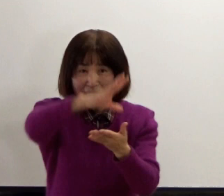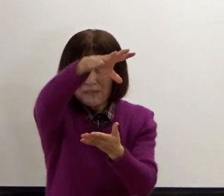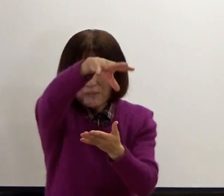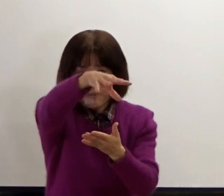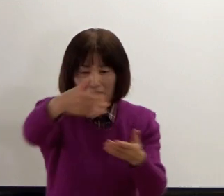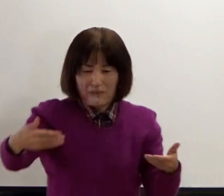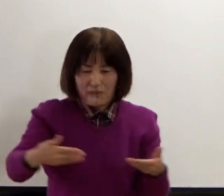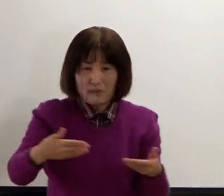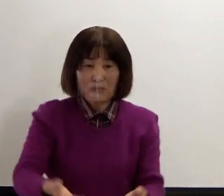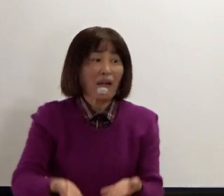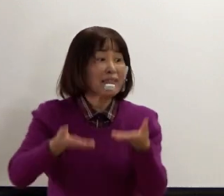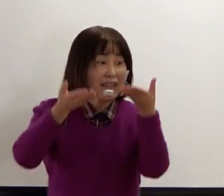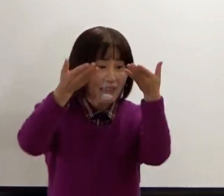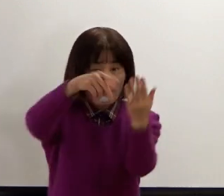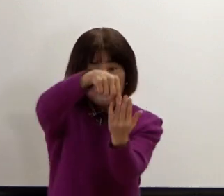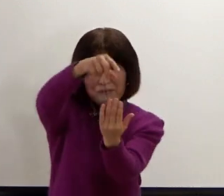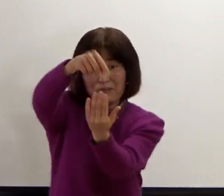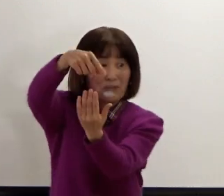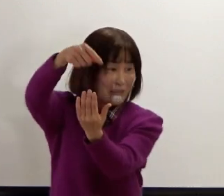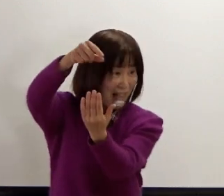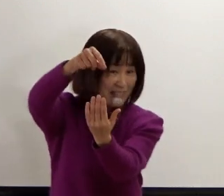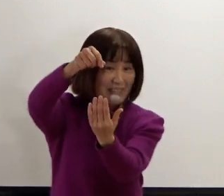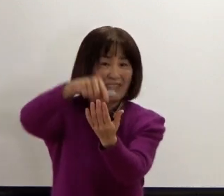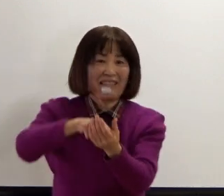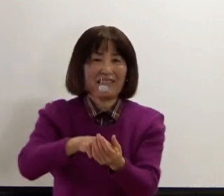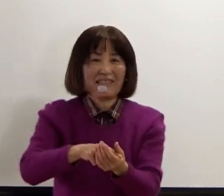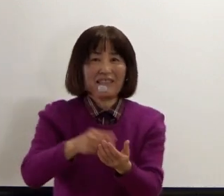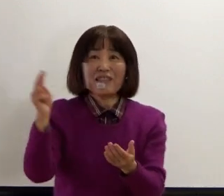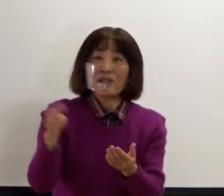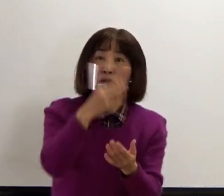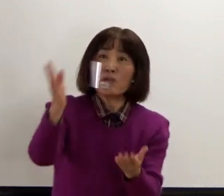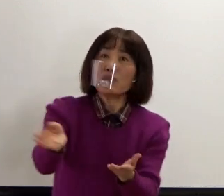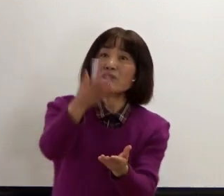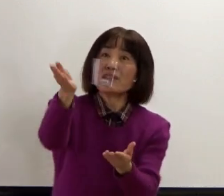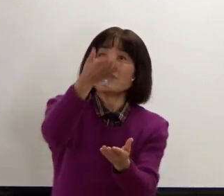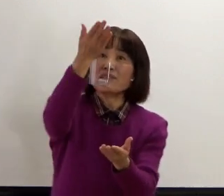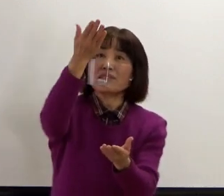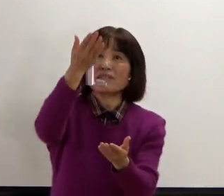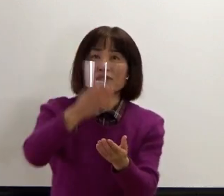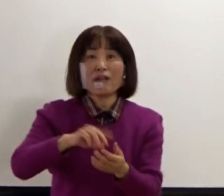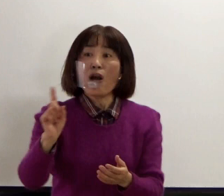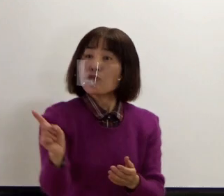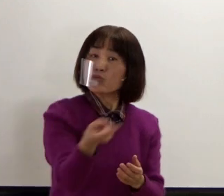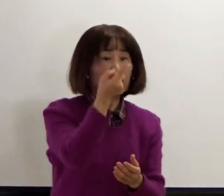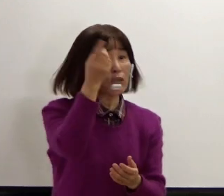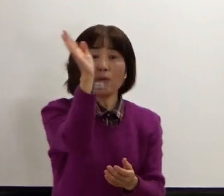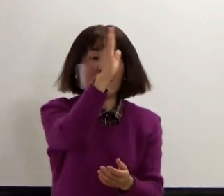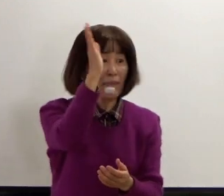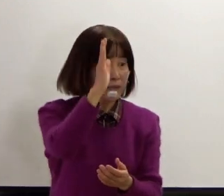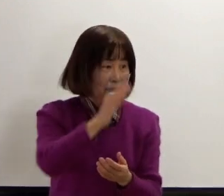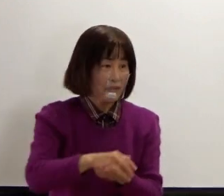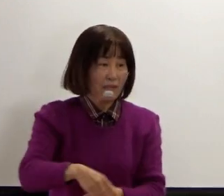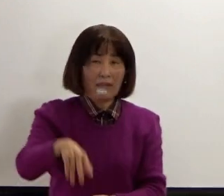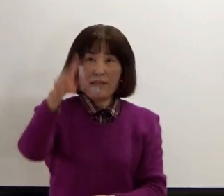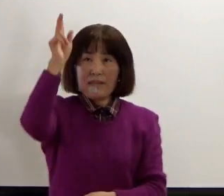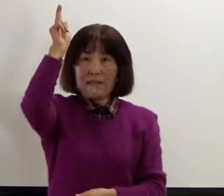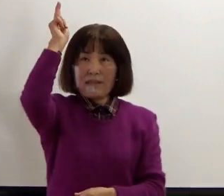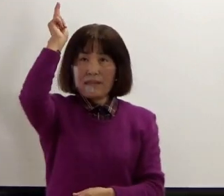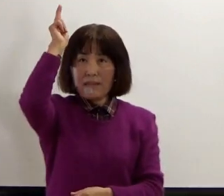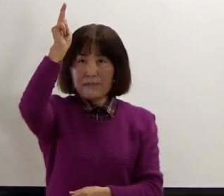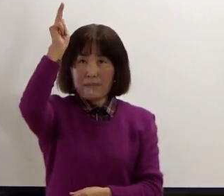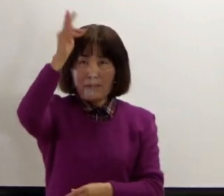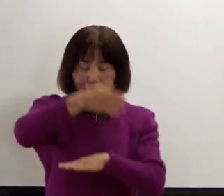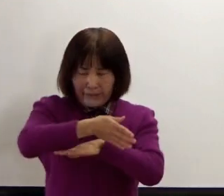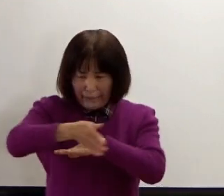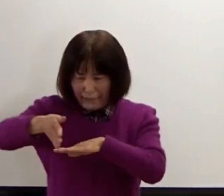に、告げてるわけです、うん、これ偶然じゃないんです。ちゃんと神様の時を選んで